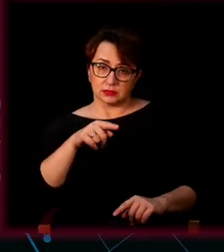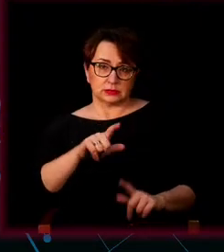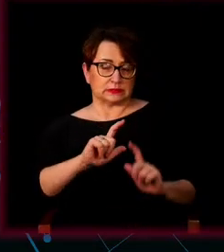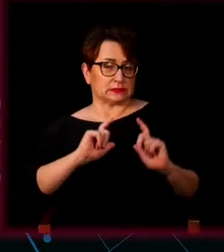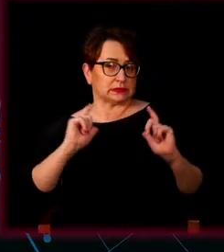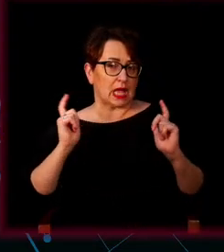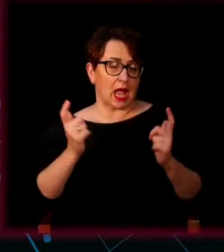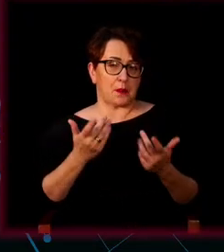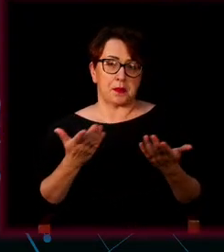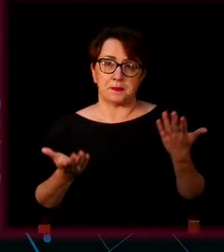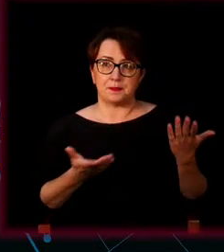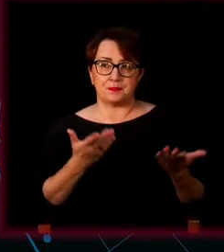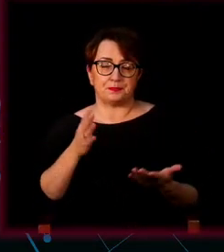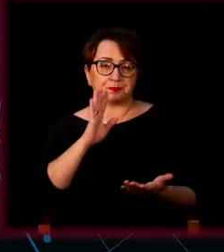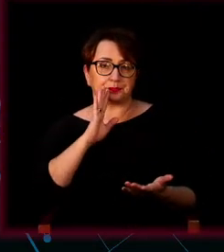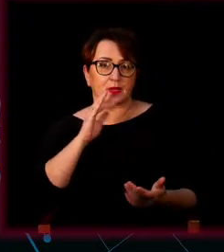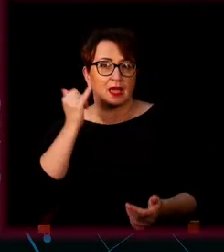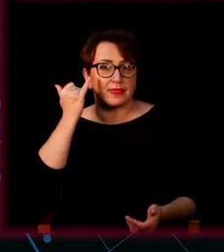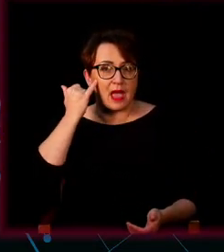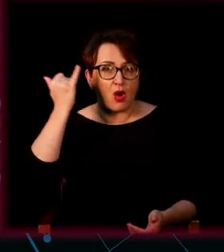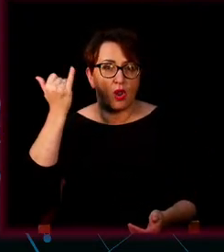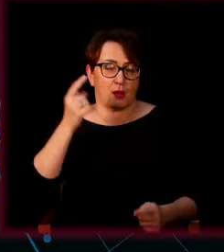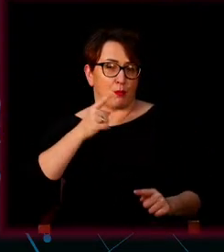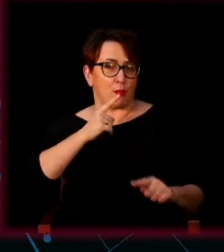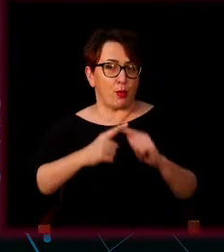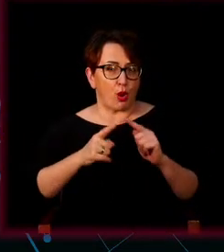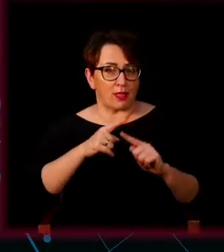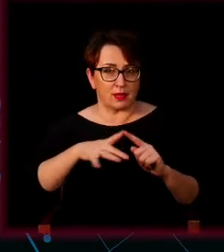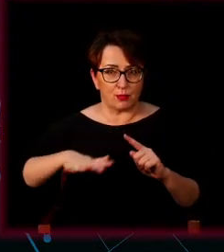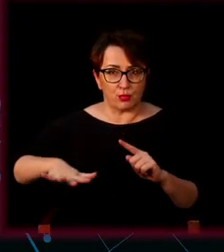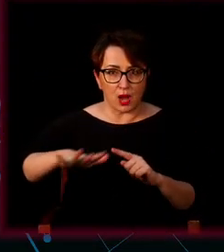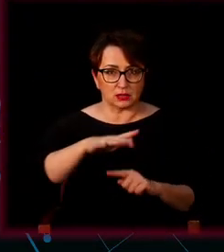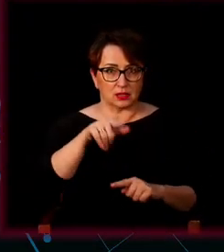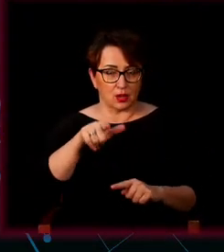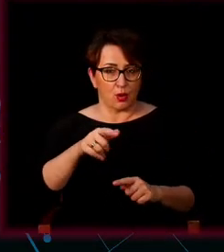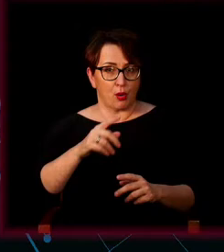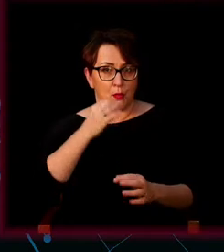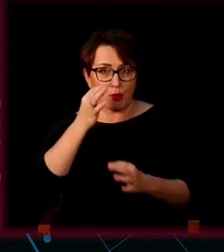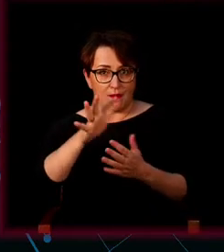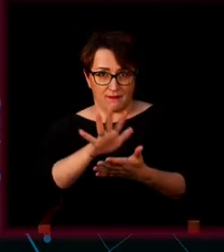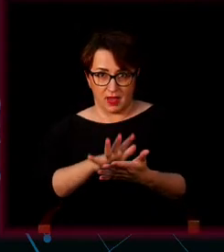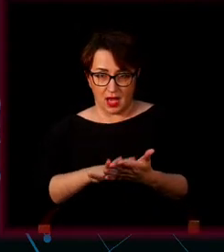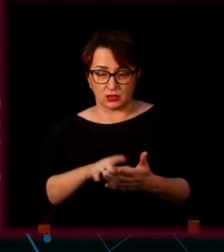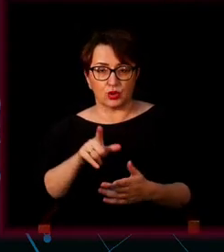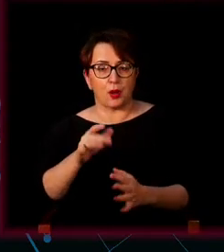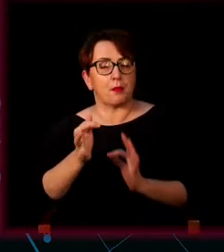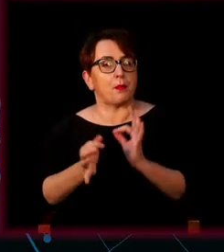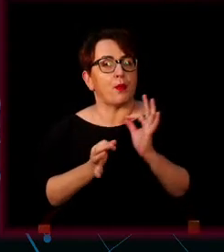całą tą jakby ideologiczną czy polityczną płaszczyznę tej powieści, tylko też na pewno taką powieść